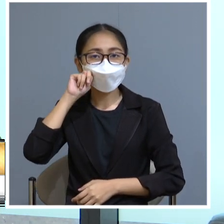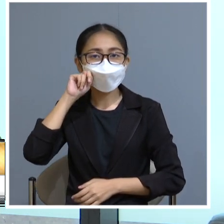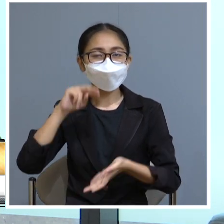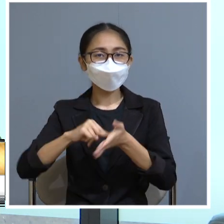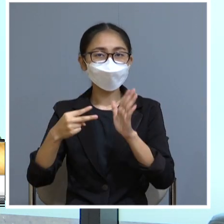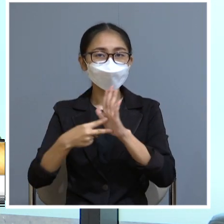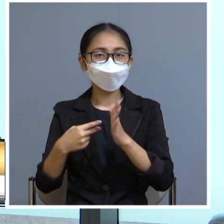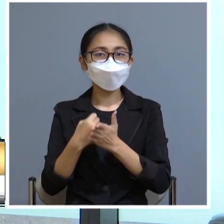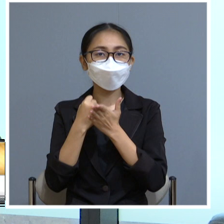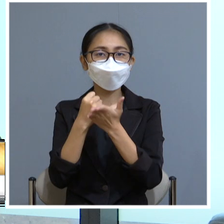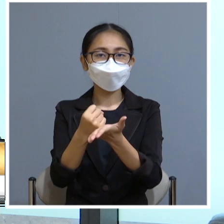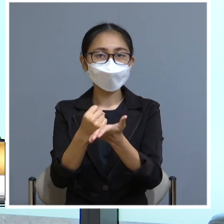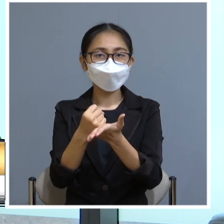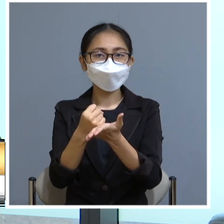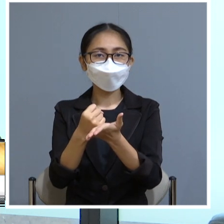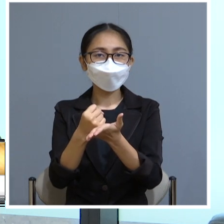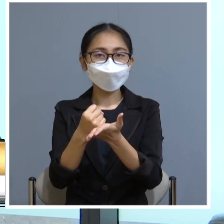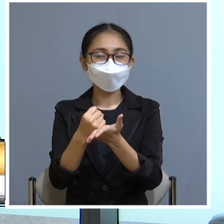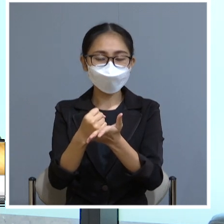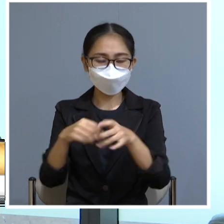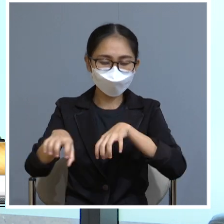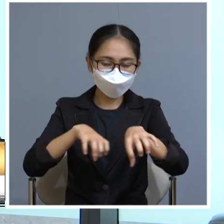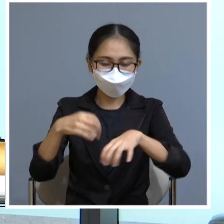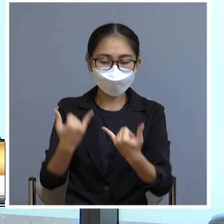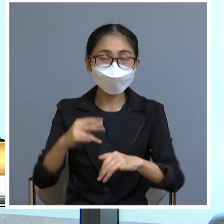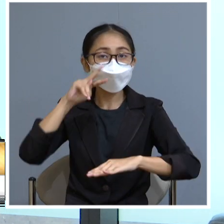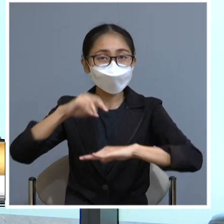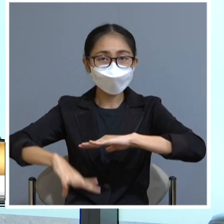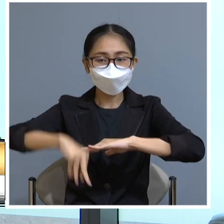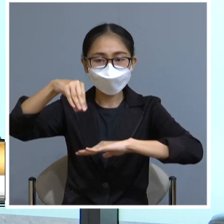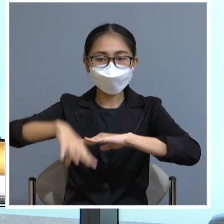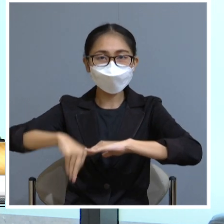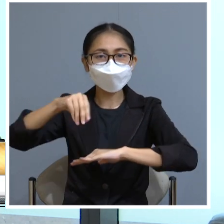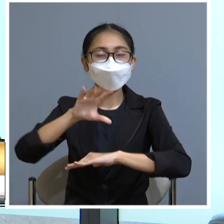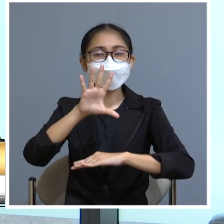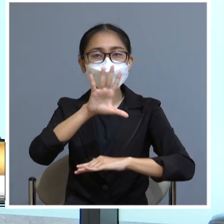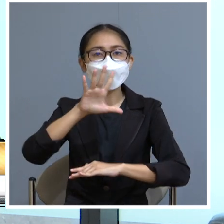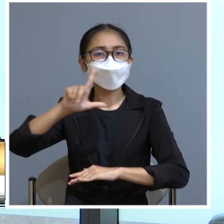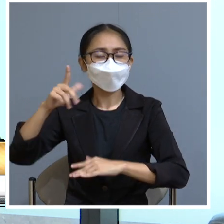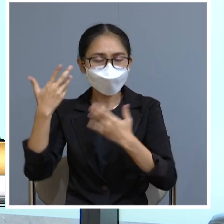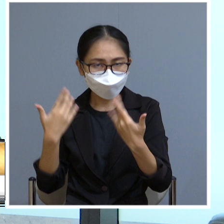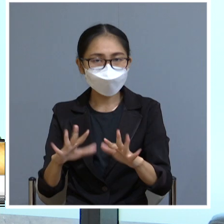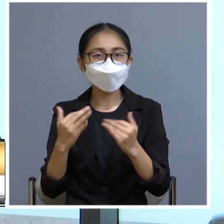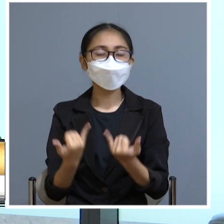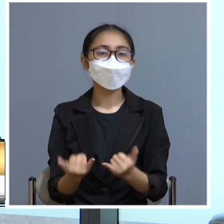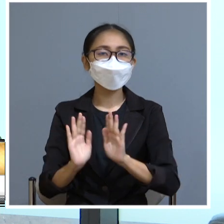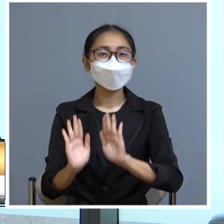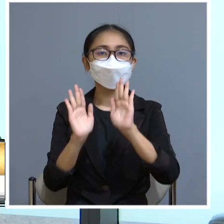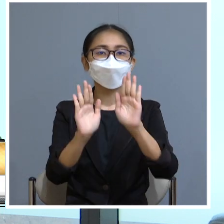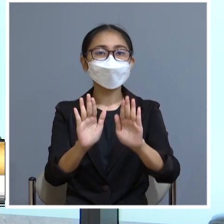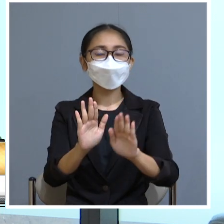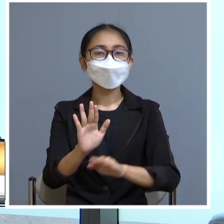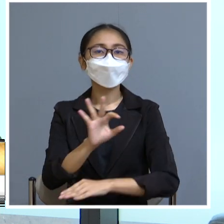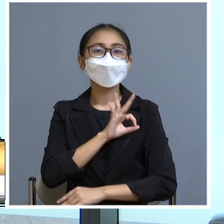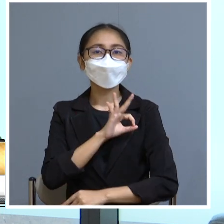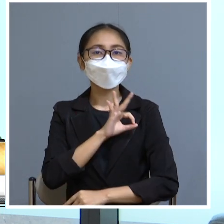แลงนำเพบเทาคามเดอดร้อนมาถึงวนนี้เราสู่ไปประมาณกวา 50, ลบาทเมตรแล้วแล้ขออนญาเรีนทประทานผ่านไปอยางทสมราชิกวถาหากว